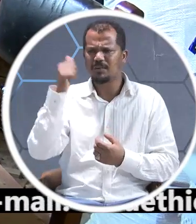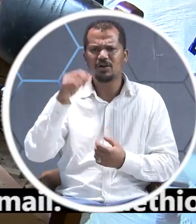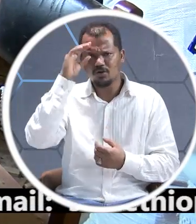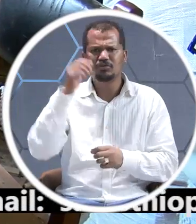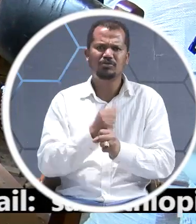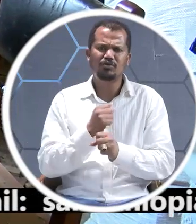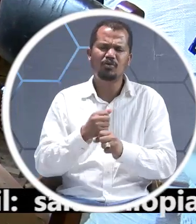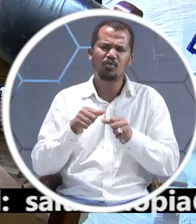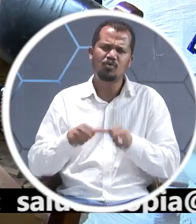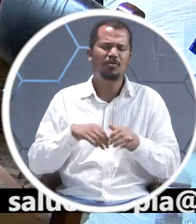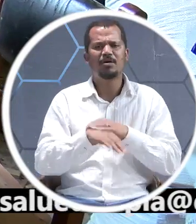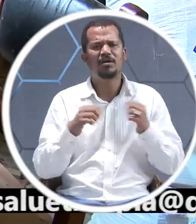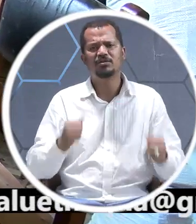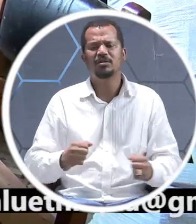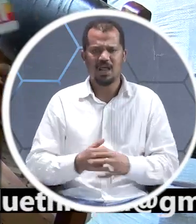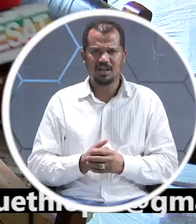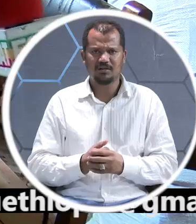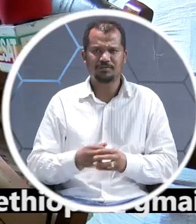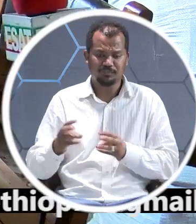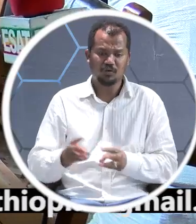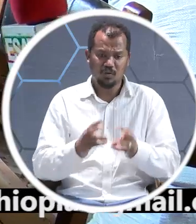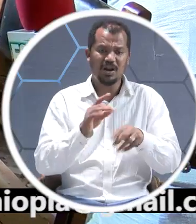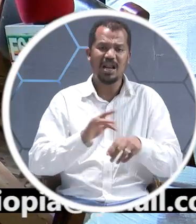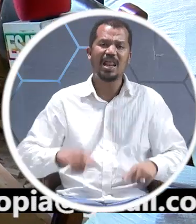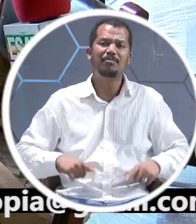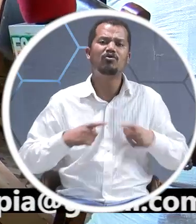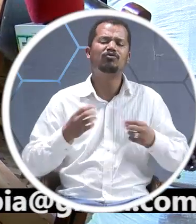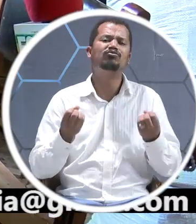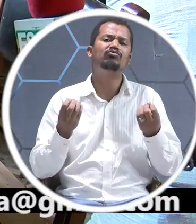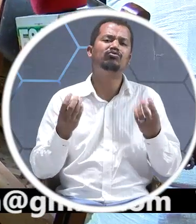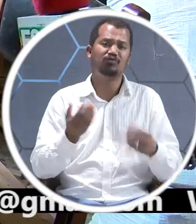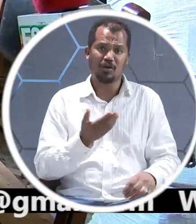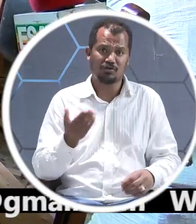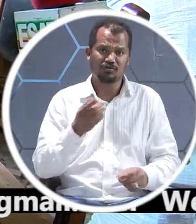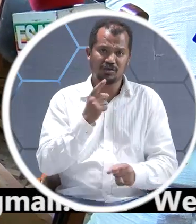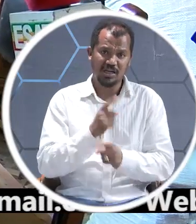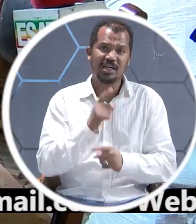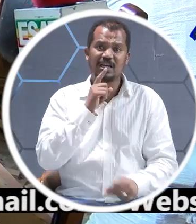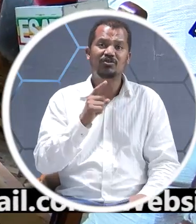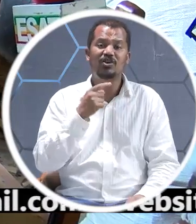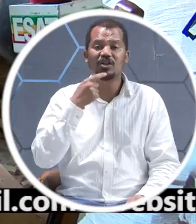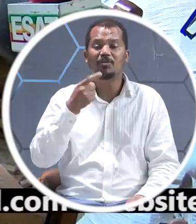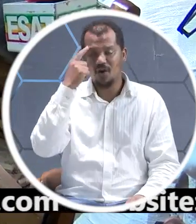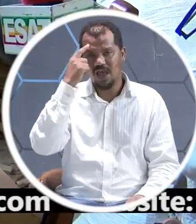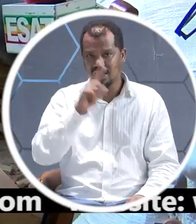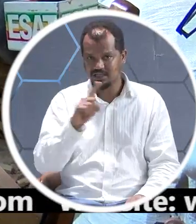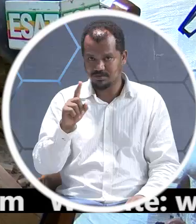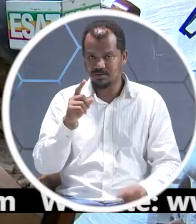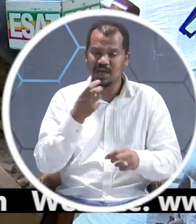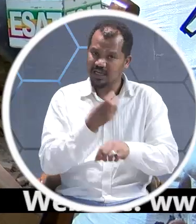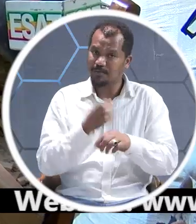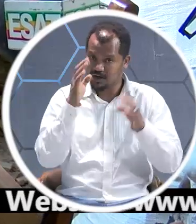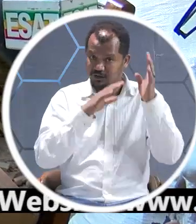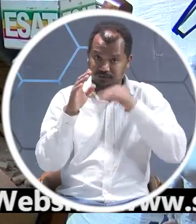on deman nacum uloi kebal. Kodan alai menur bezuna garucu lekna cotha belawa itu sabu mana